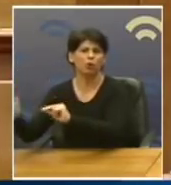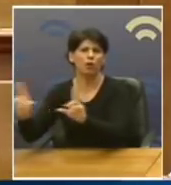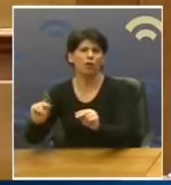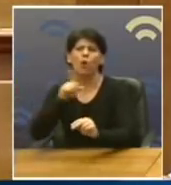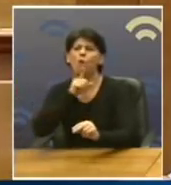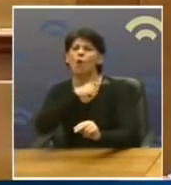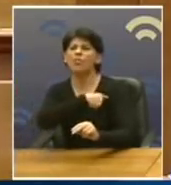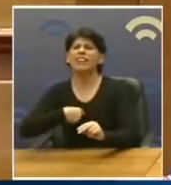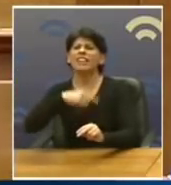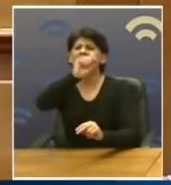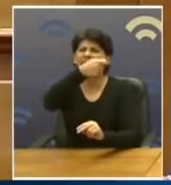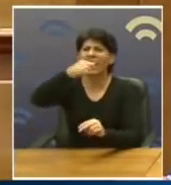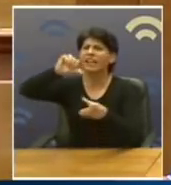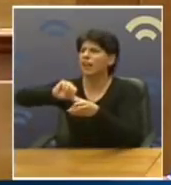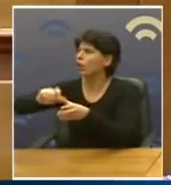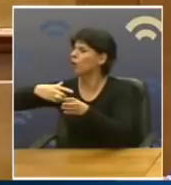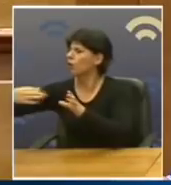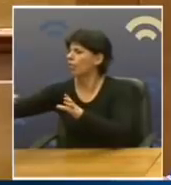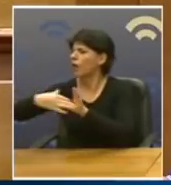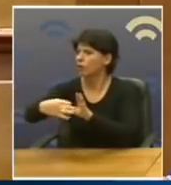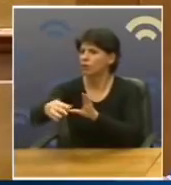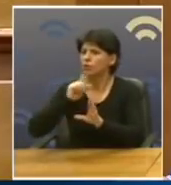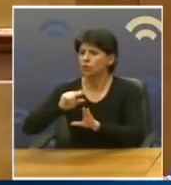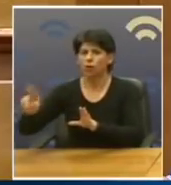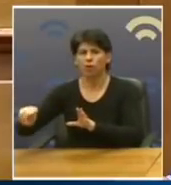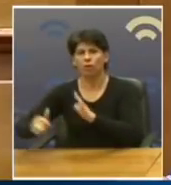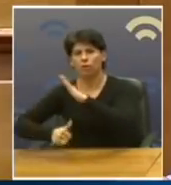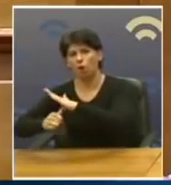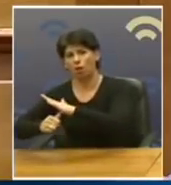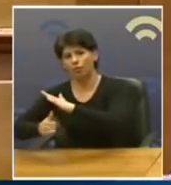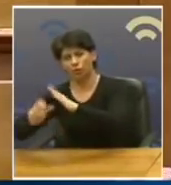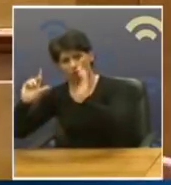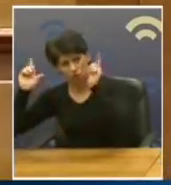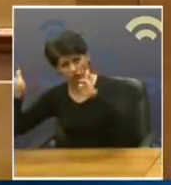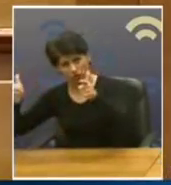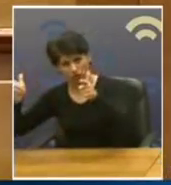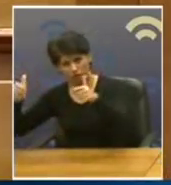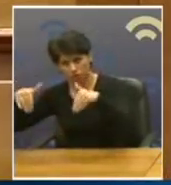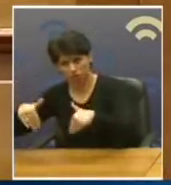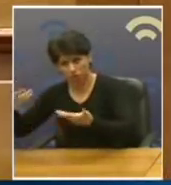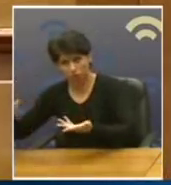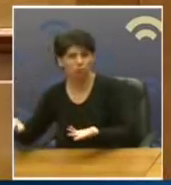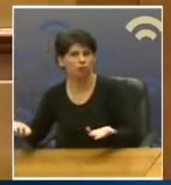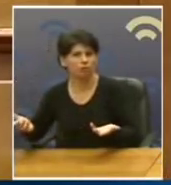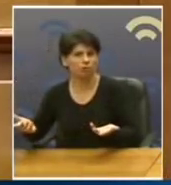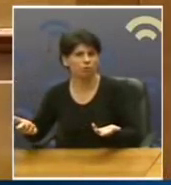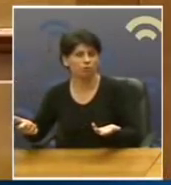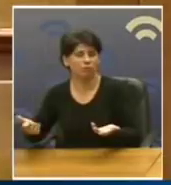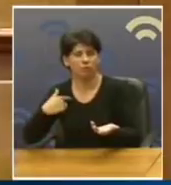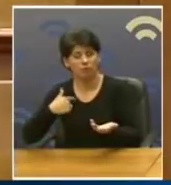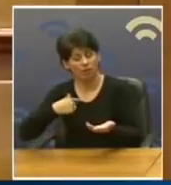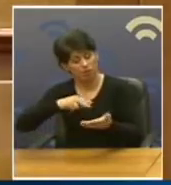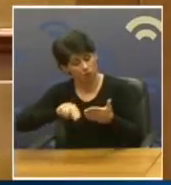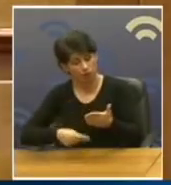Και αλήθεια, κύριε Μητσοτάκη, και λυπή συνάδελφοι της Νέας Δημοκρατίας που είχατε υπογράψει την πρόταση αναθεώρησης του